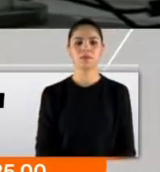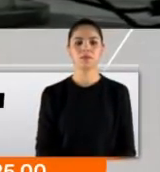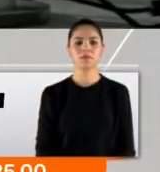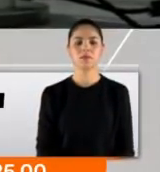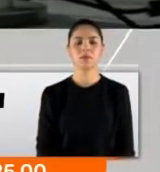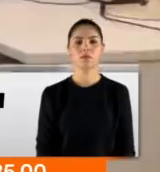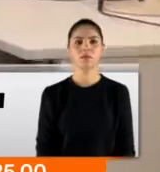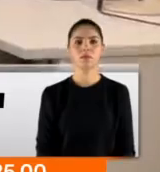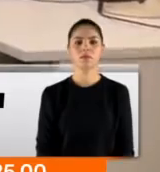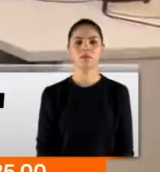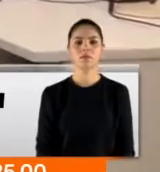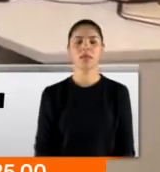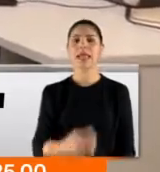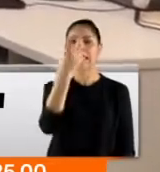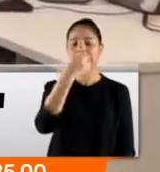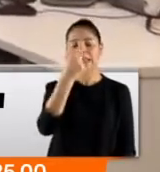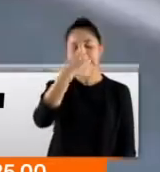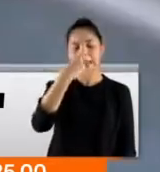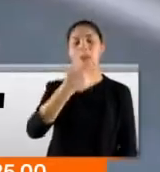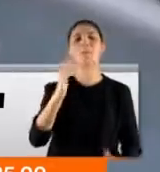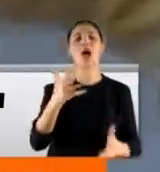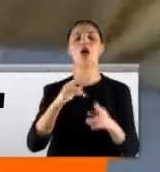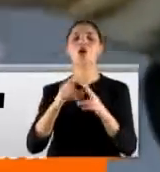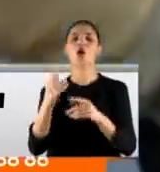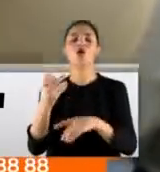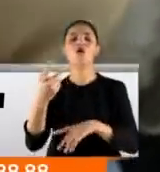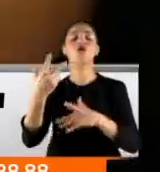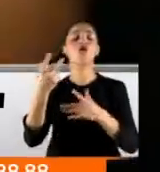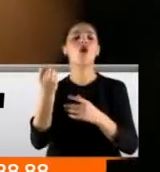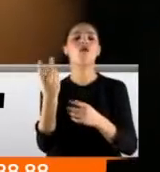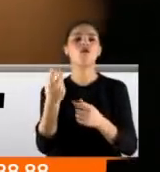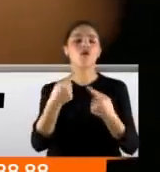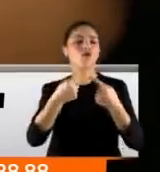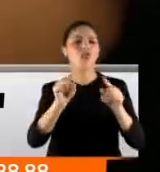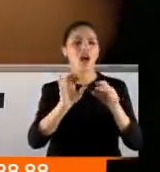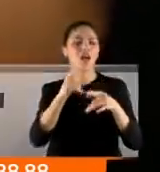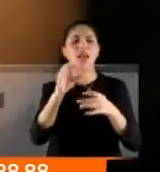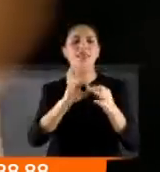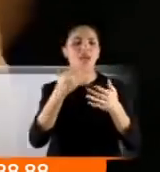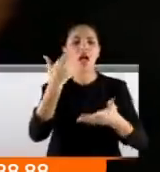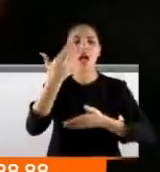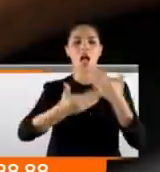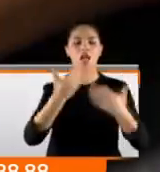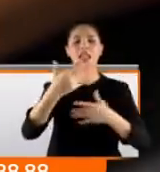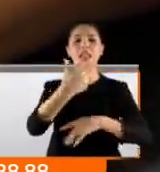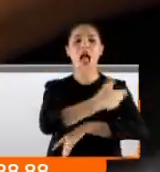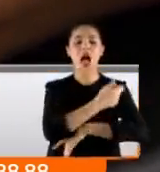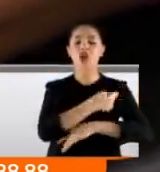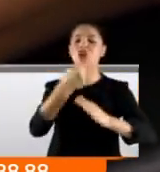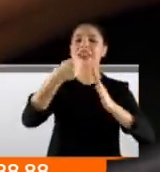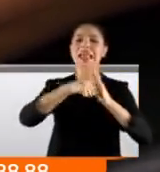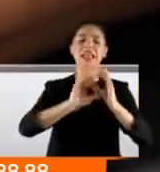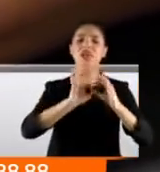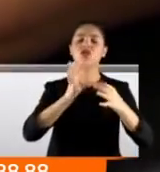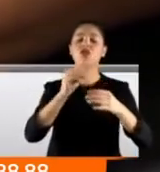or different strains. Grip virüsüyle COVID-19 virüsü arasındaki farkı anlatan Şahin, bulunan aşının yan etkilerinin detayını verdi.